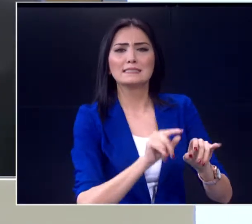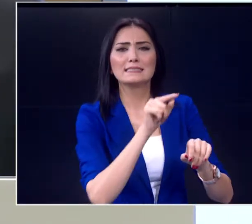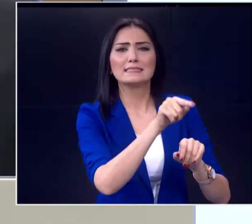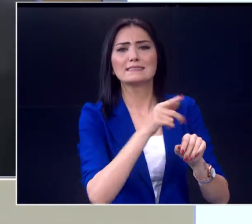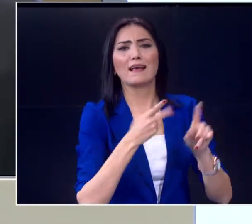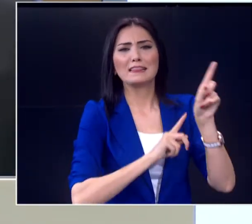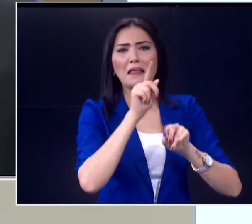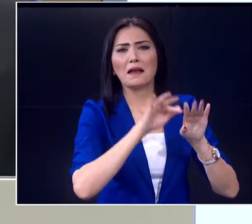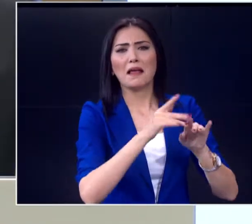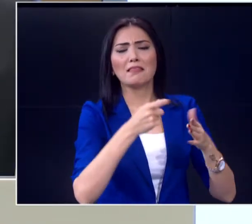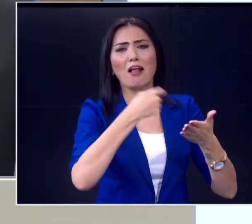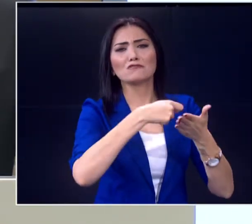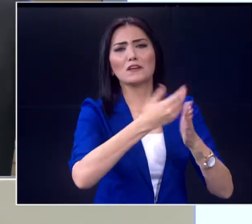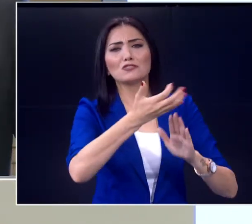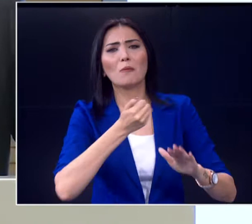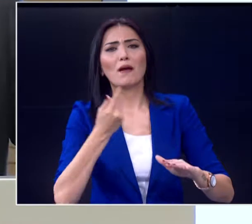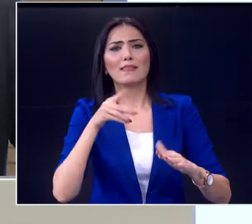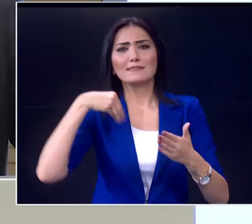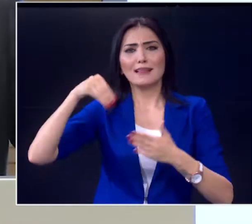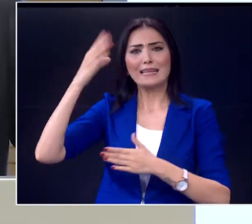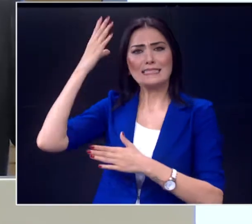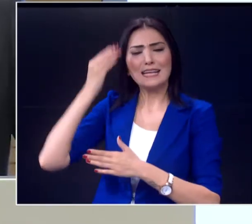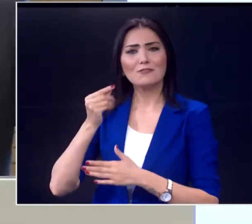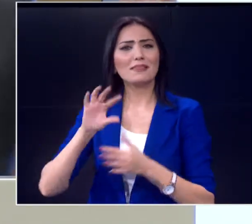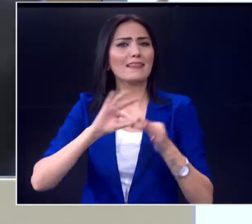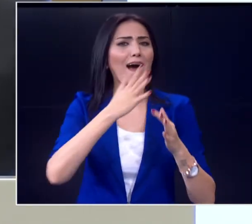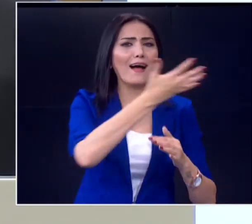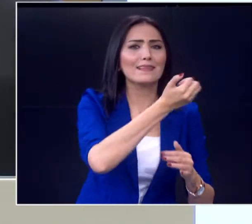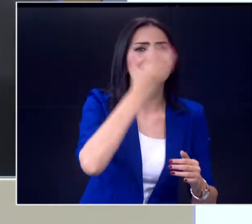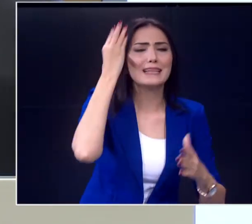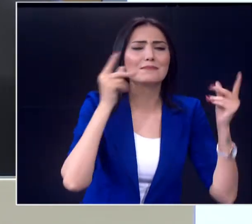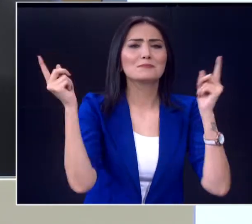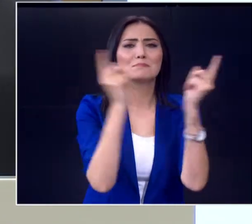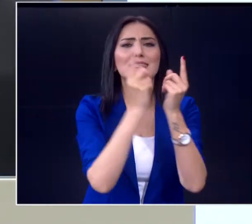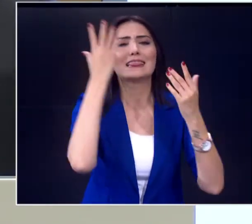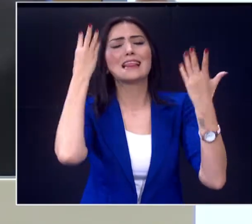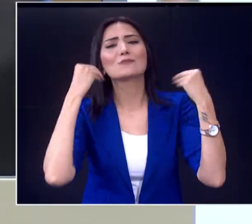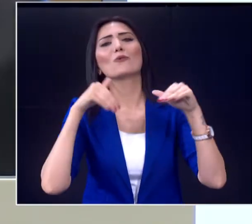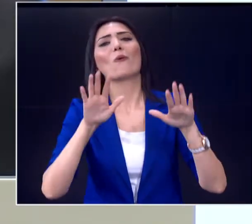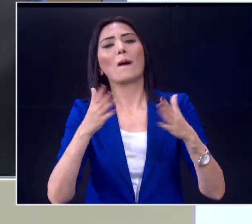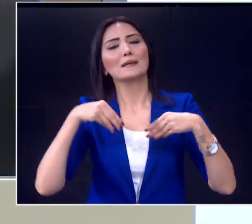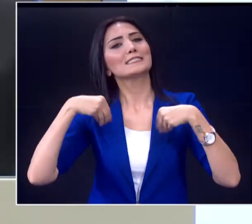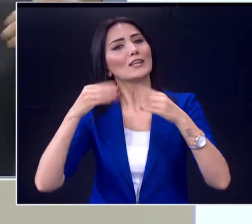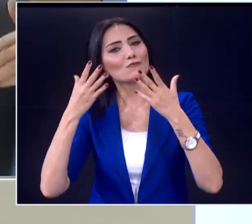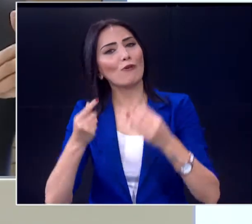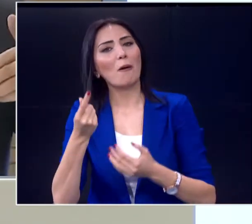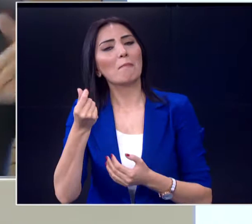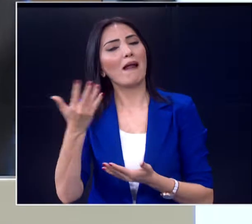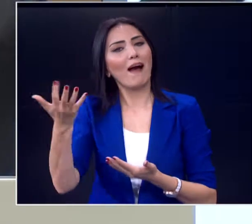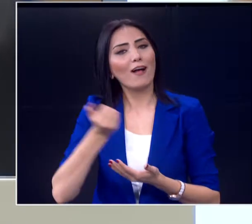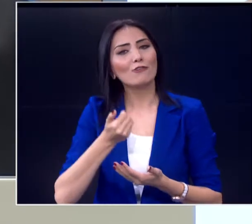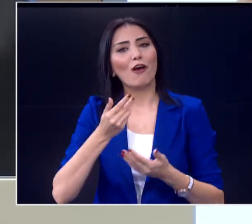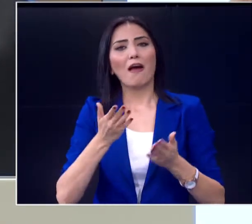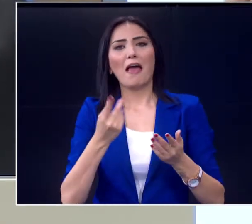ben selamet. Ne satanı tanıyorsun, ne alanı tanıyorsun. Ama satış oluyor, para geliyor,